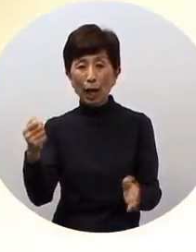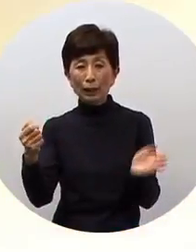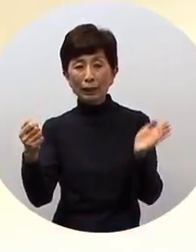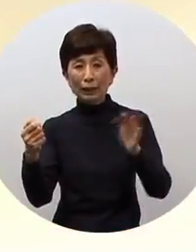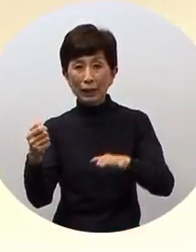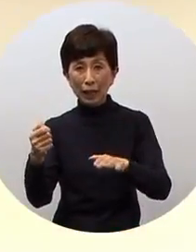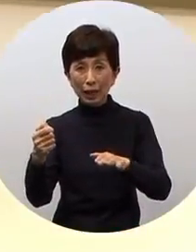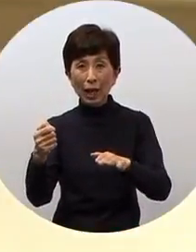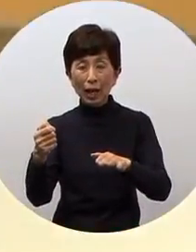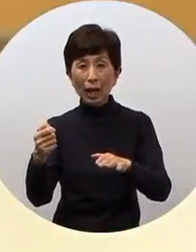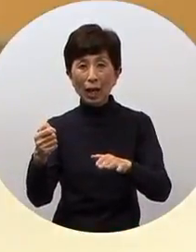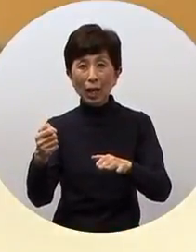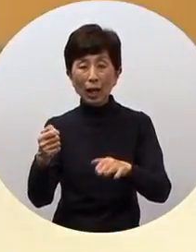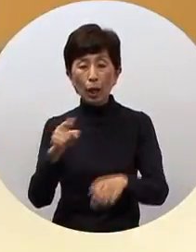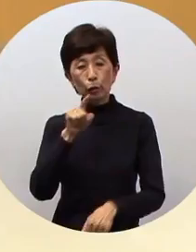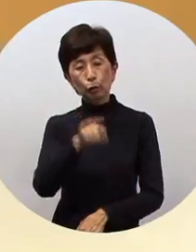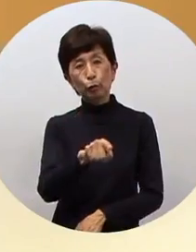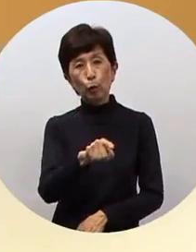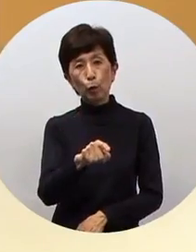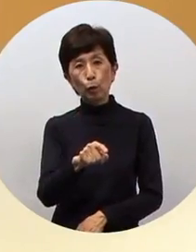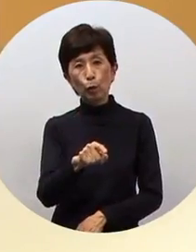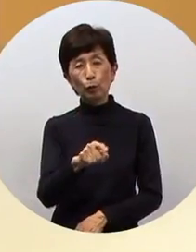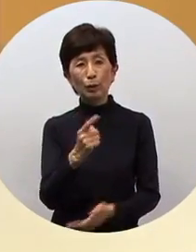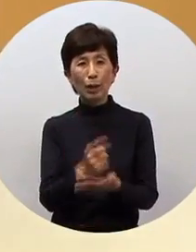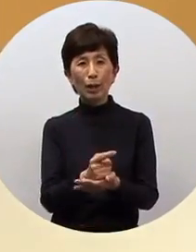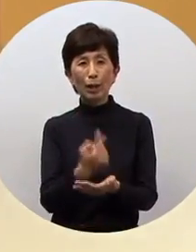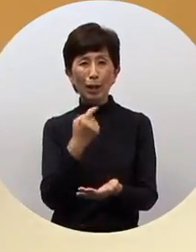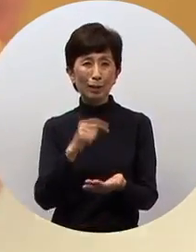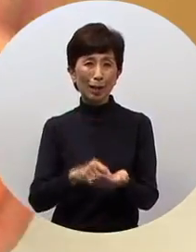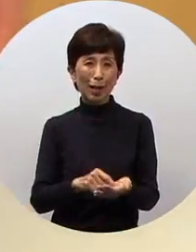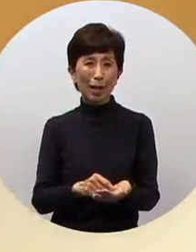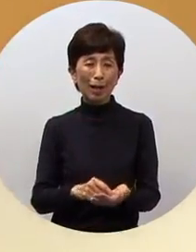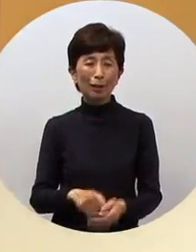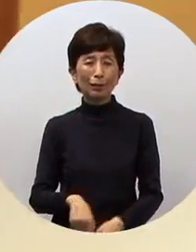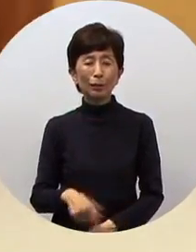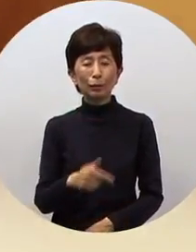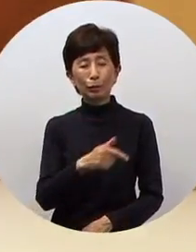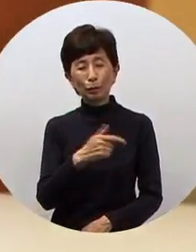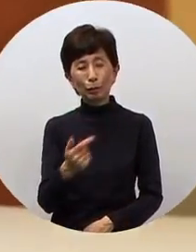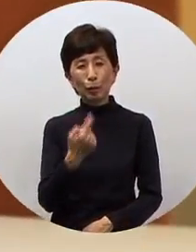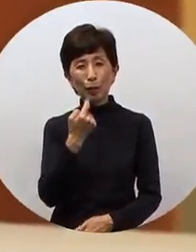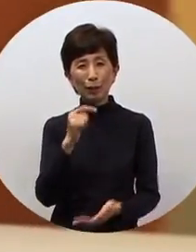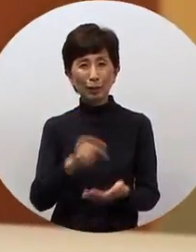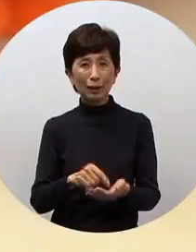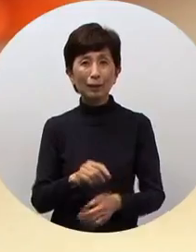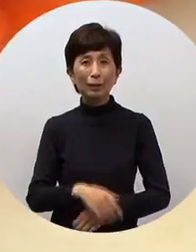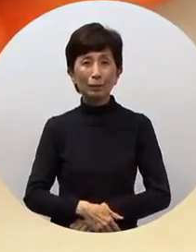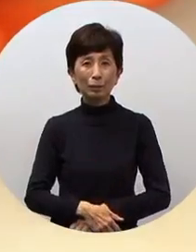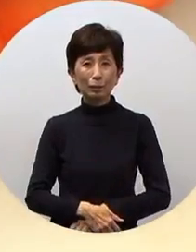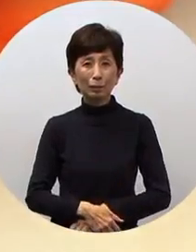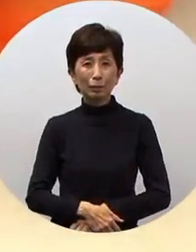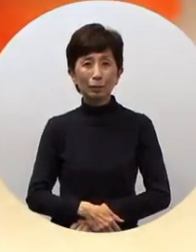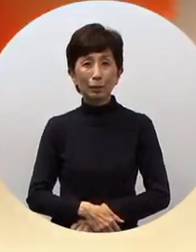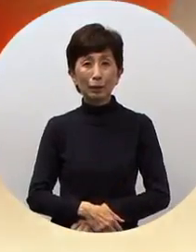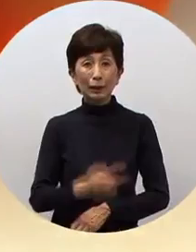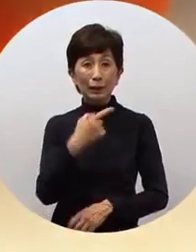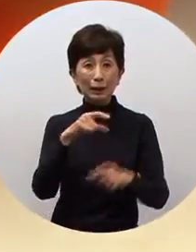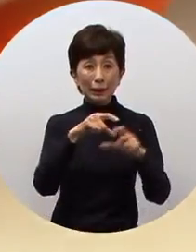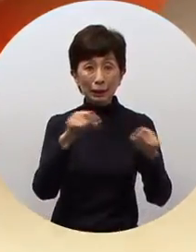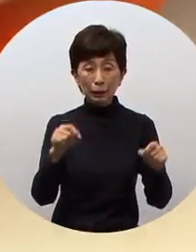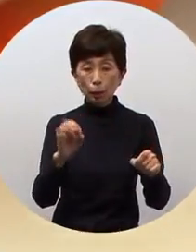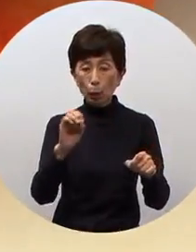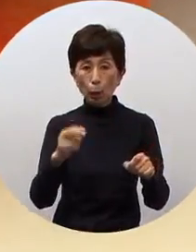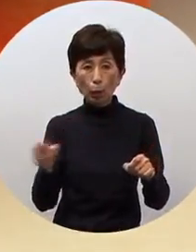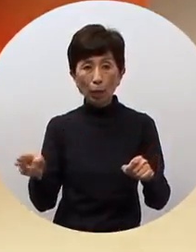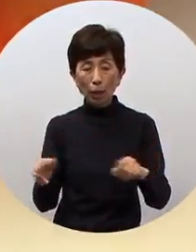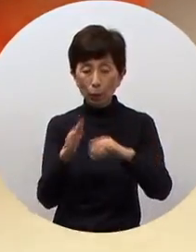てもうスイッチを押すだけです。 ね、簡単ですよね。 めちゃめちゃ簡単ですね。 人参と大葉